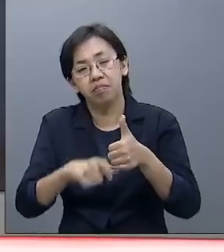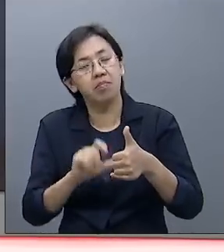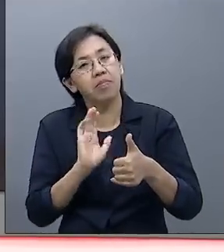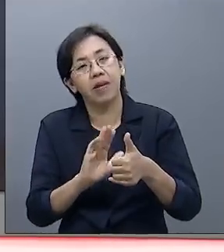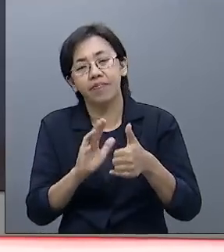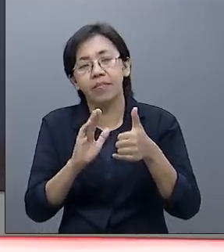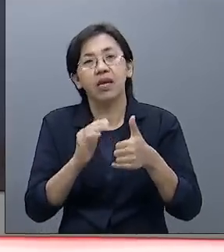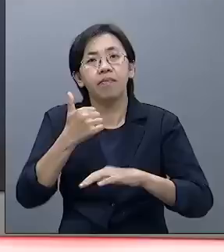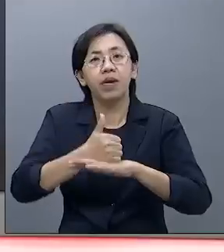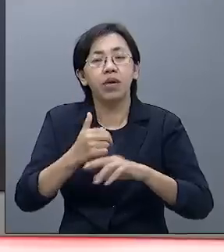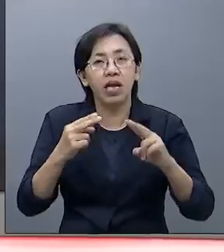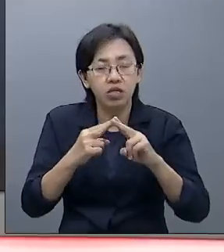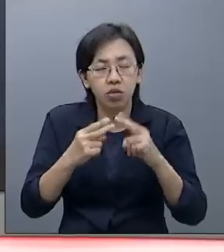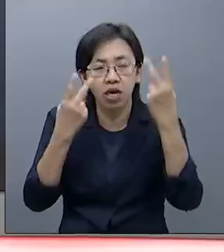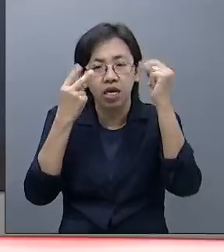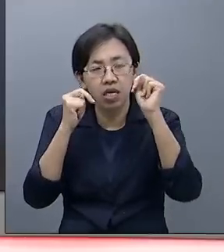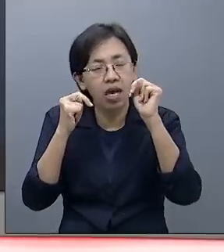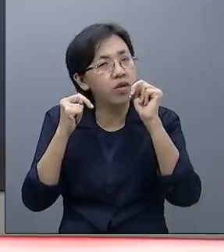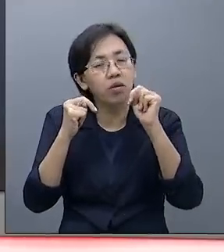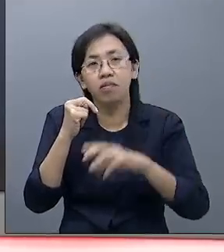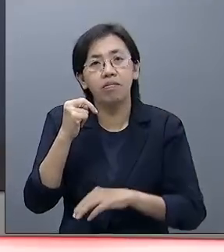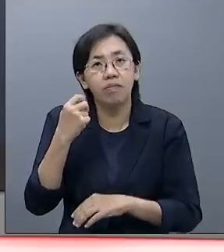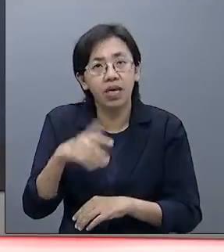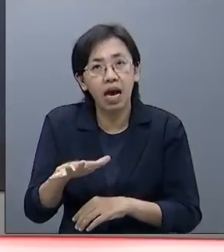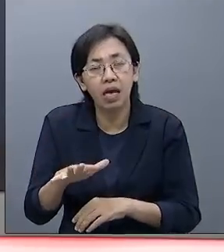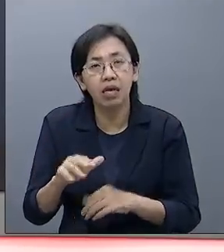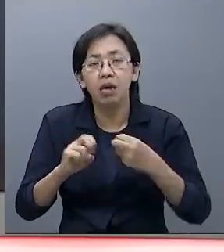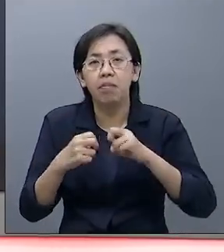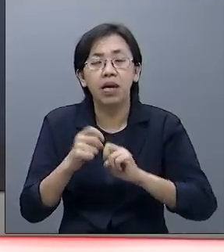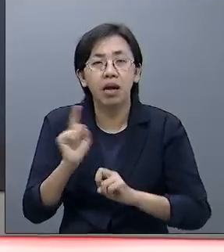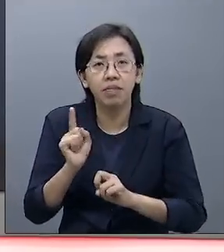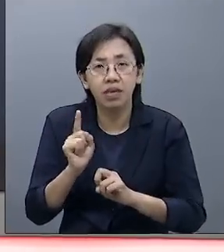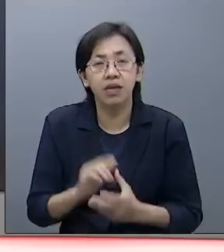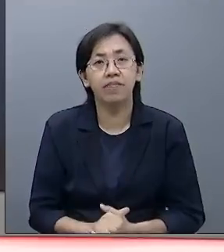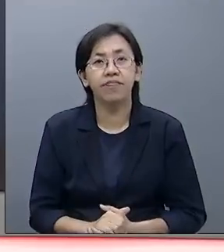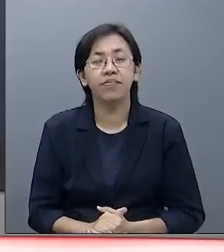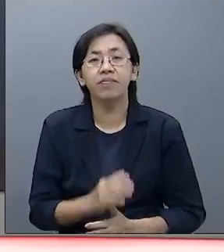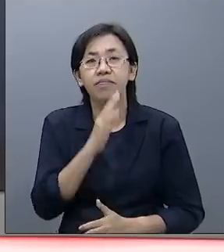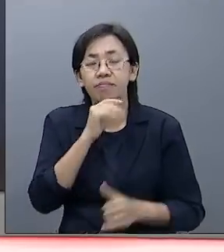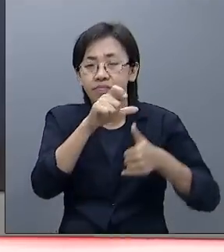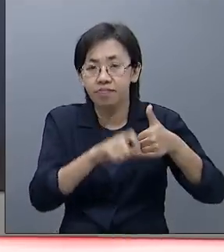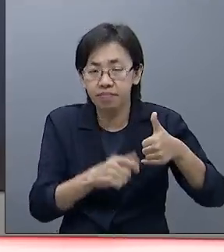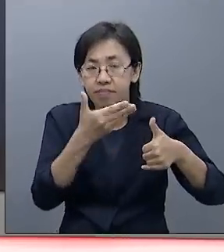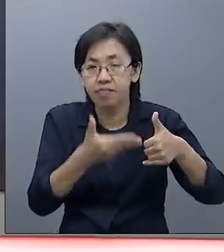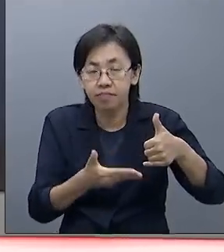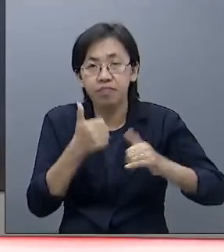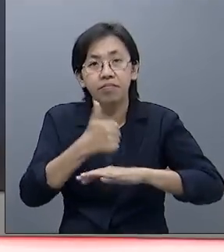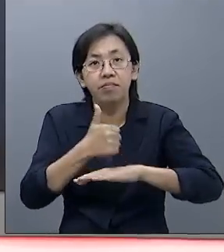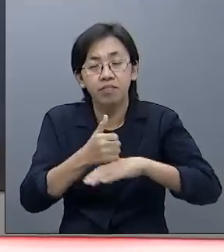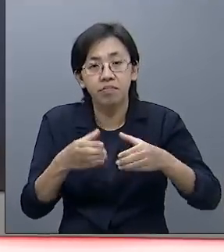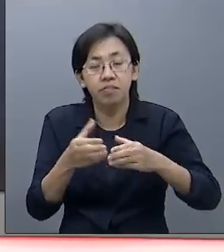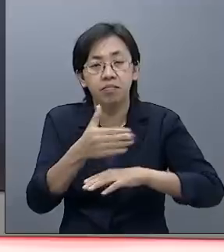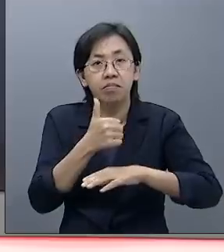เป็นรัฐมนตรีหรือนายกรัฐมนตรีจะเกิดอะไรขึ้นส่วนสถานะและคุณสมบัติของหัวหน้าพรรค